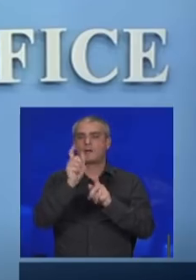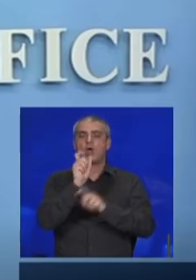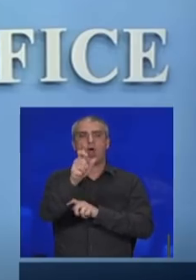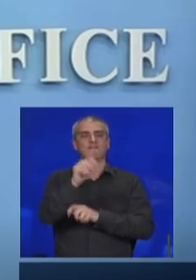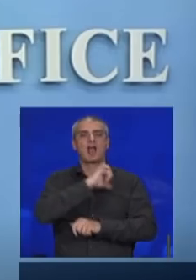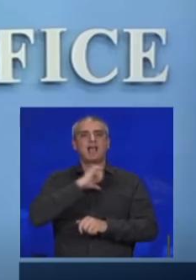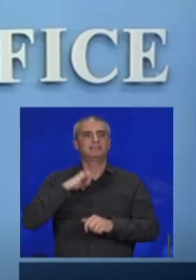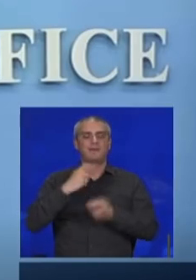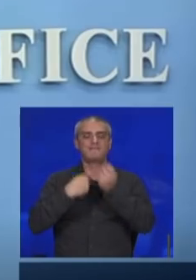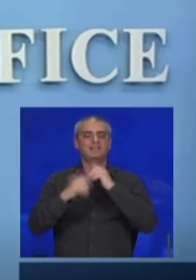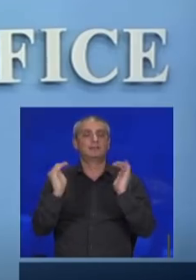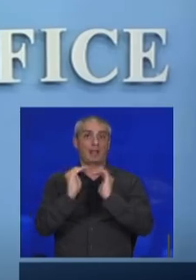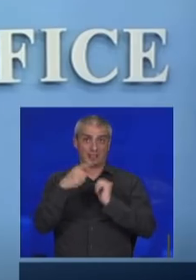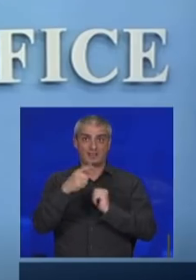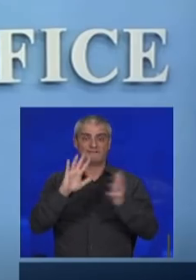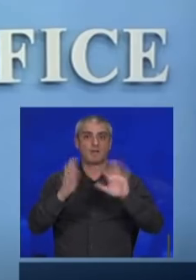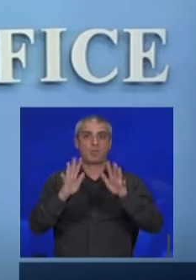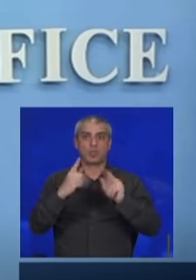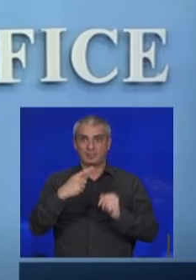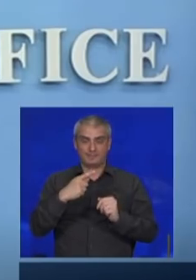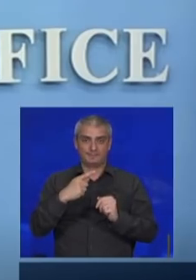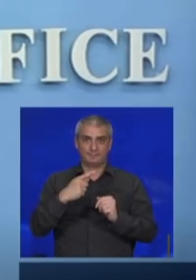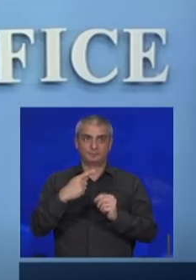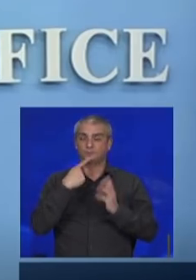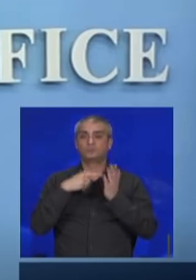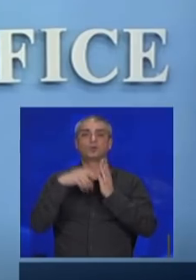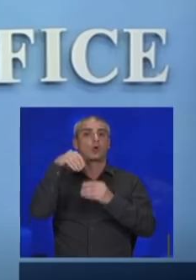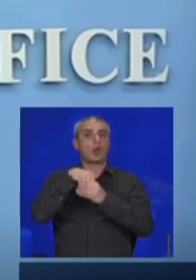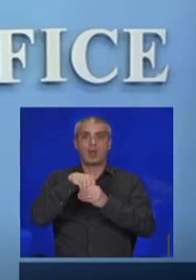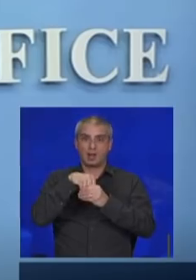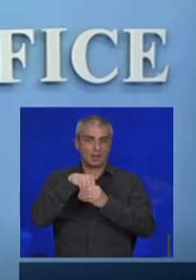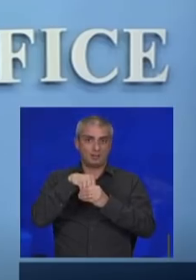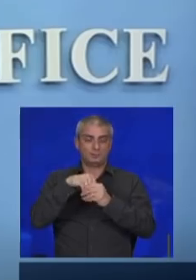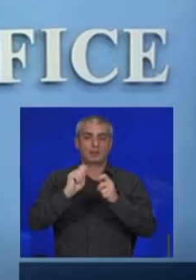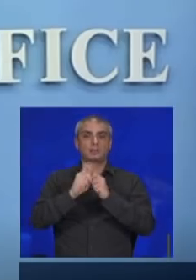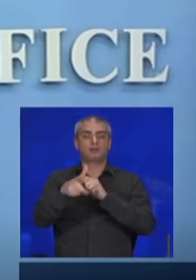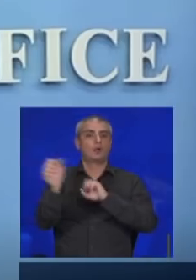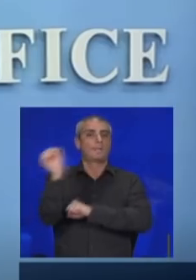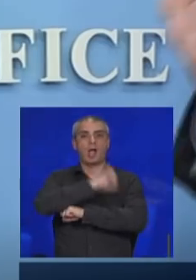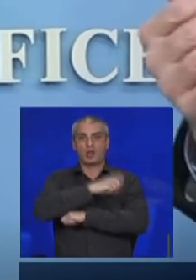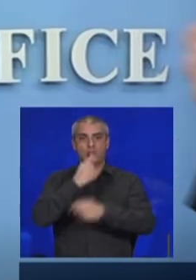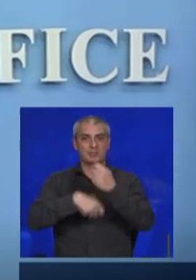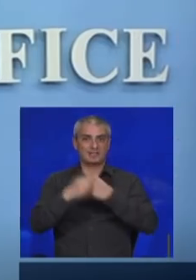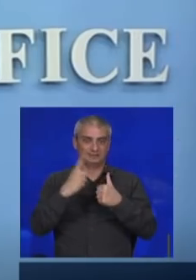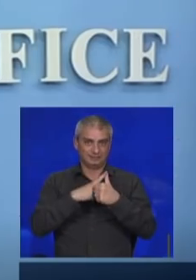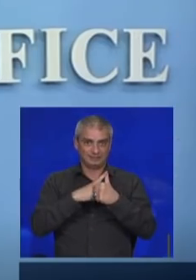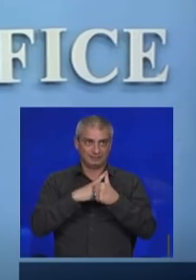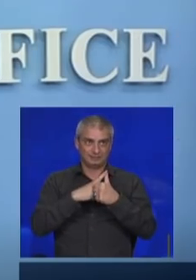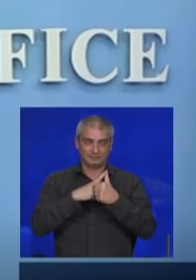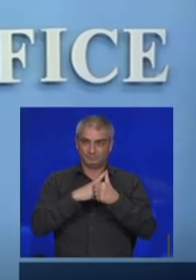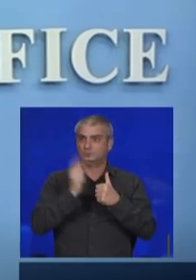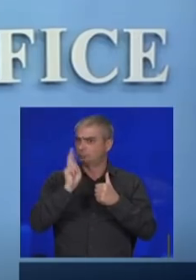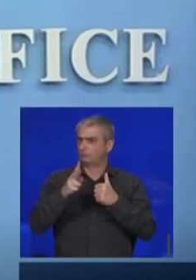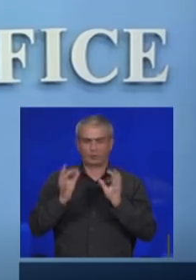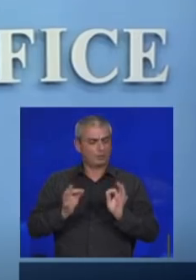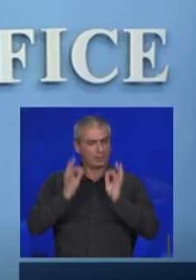קטנים ובינוניים, לרבות תשלומי ארנונה עסקית. אפשר לדחות את זה בחודש,